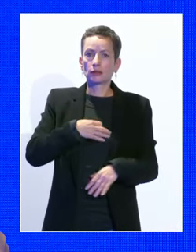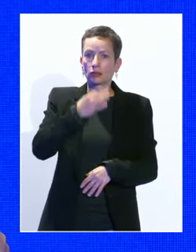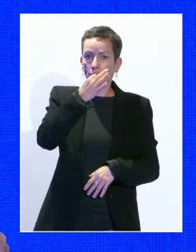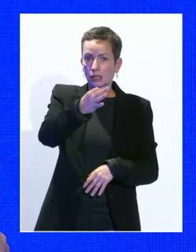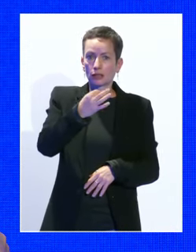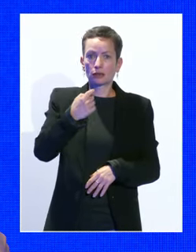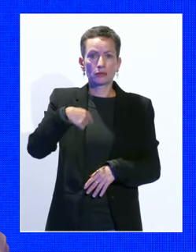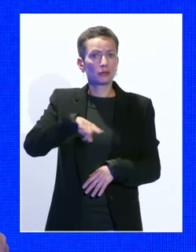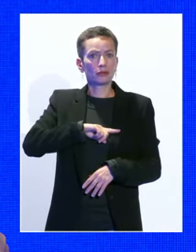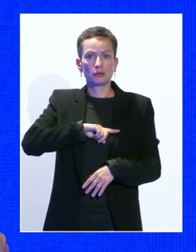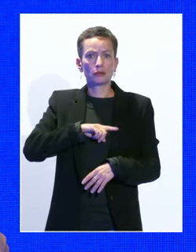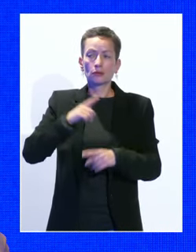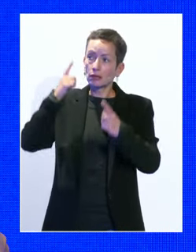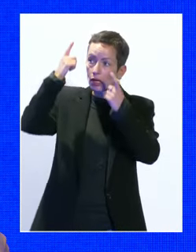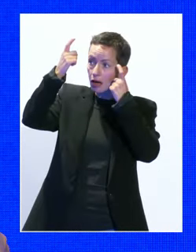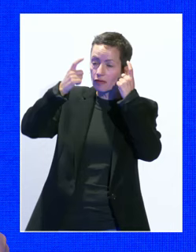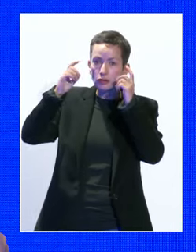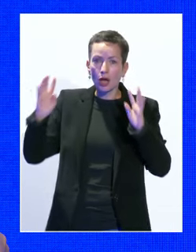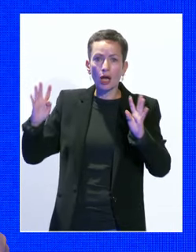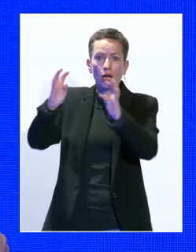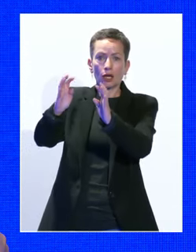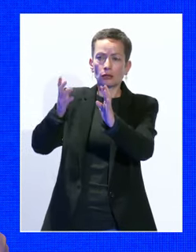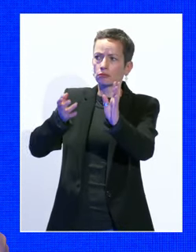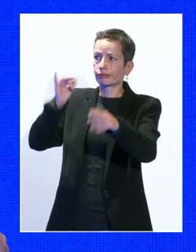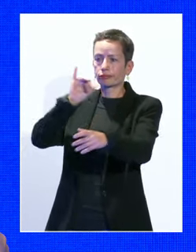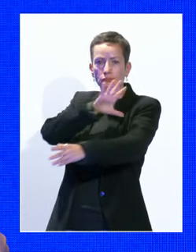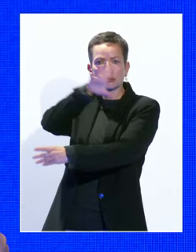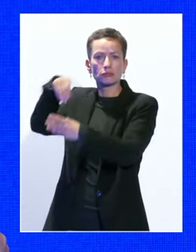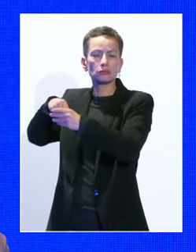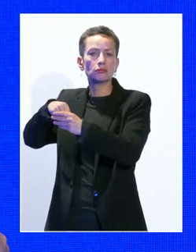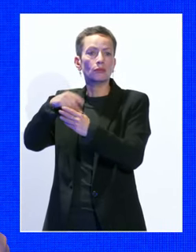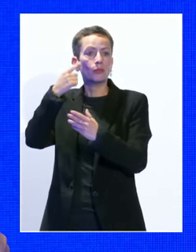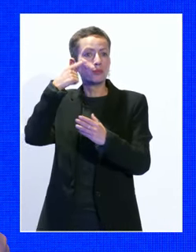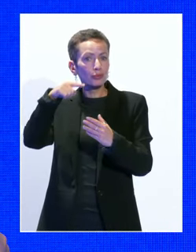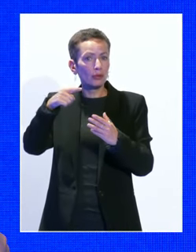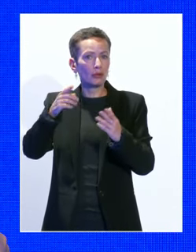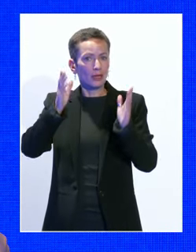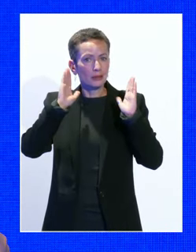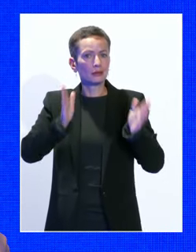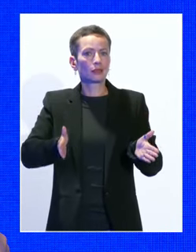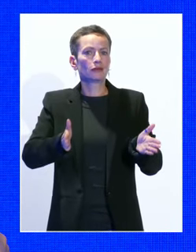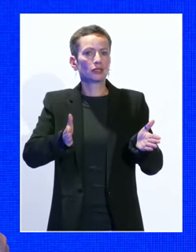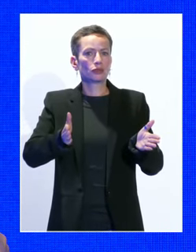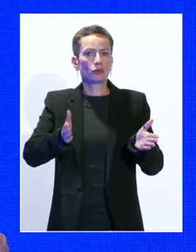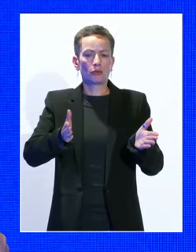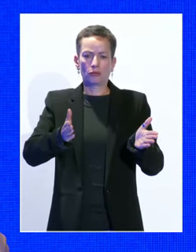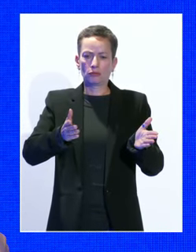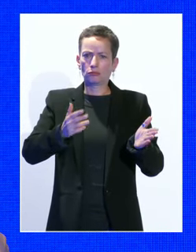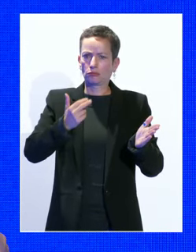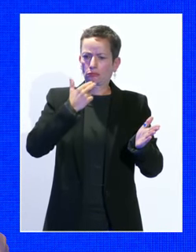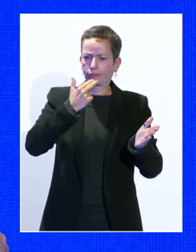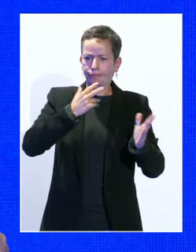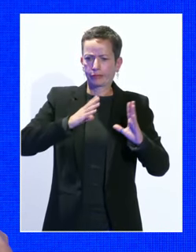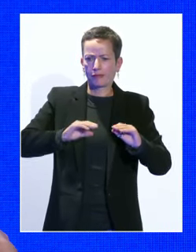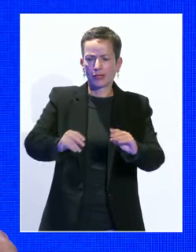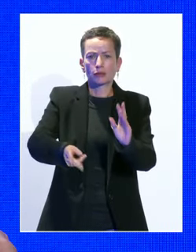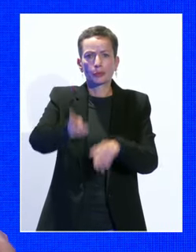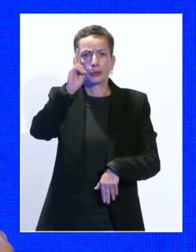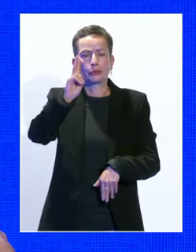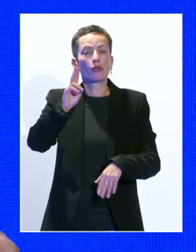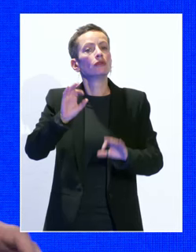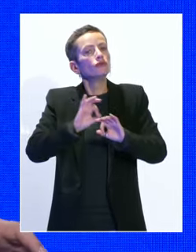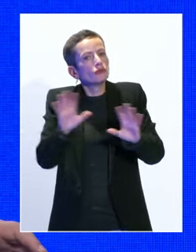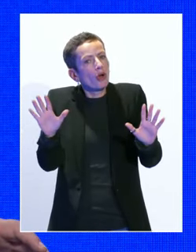à participer à toute réflexion pour que soient plus efficaces les décisions qu'on peut prendre sur ce sujet, sans qu'on